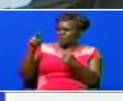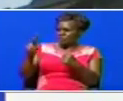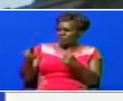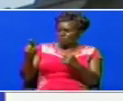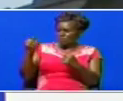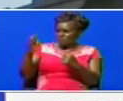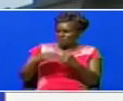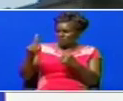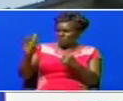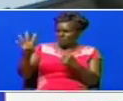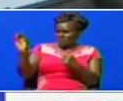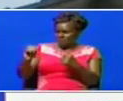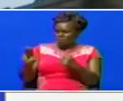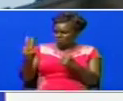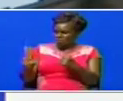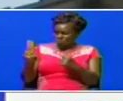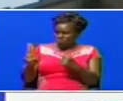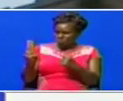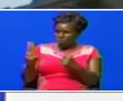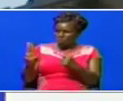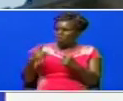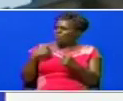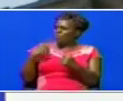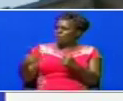0.14%. Uhuru Kenyatta,